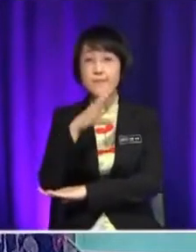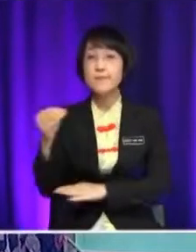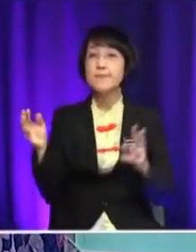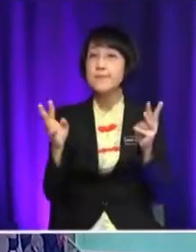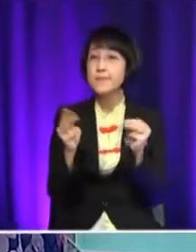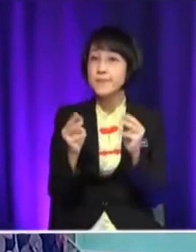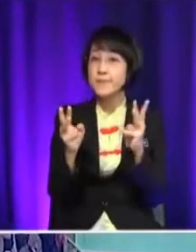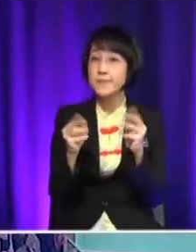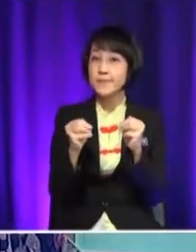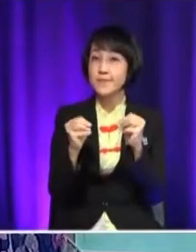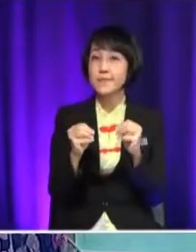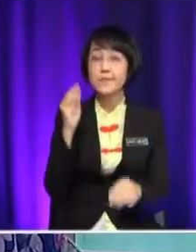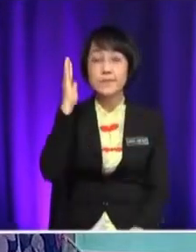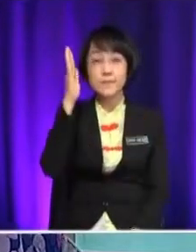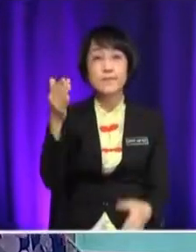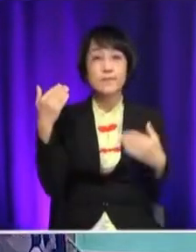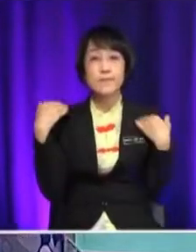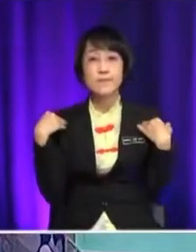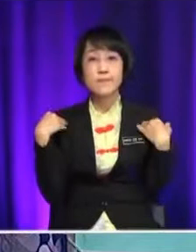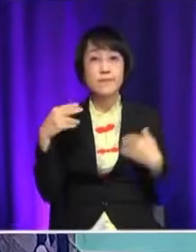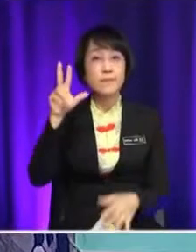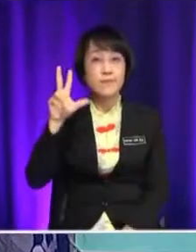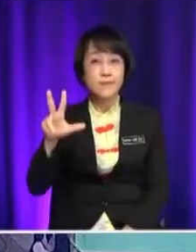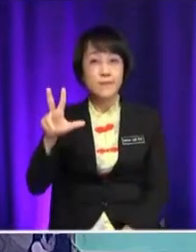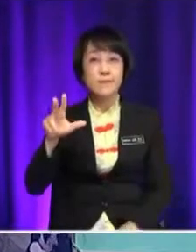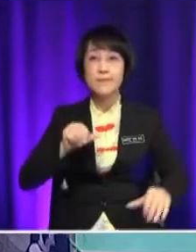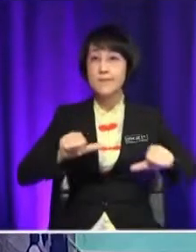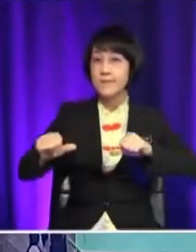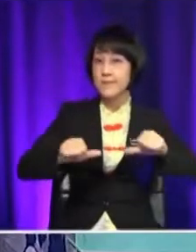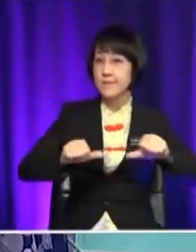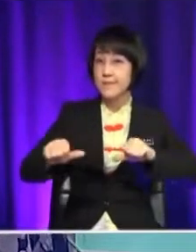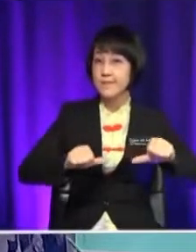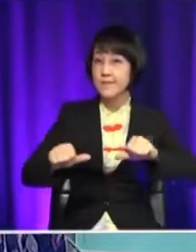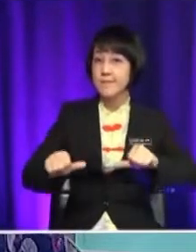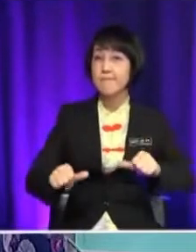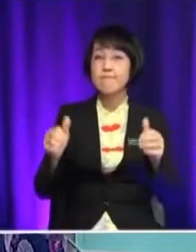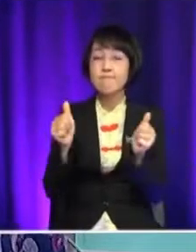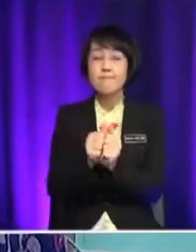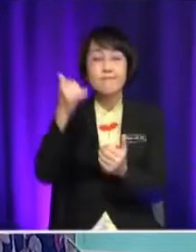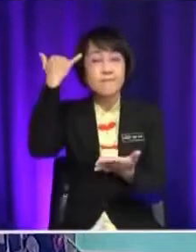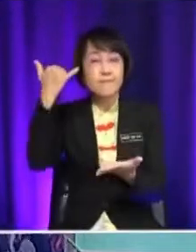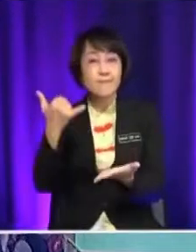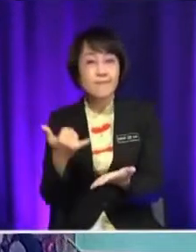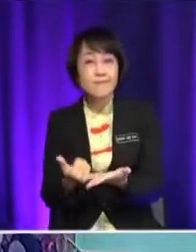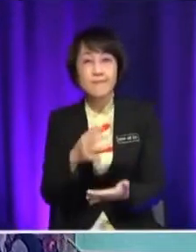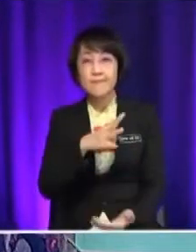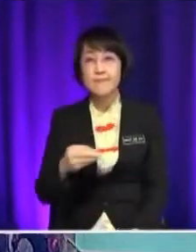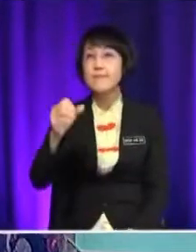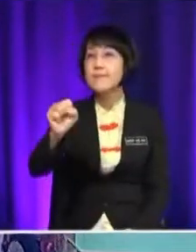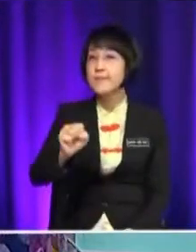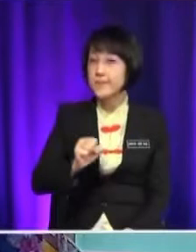forum. Maknanya akan ada tiga aktiviti, Mira. Ya, dengan yakin secara bertata